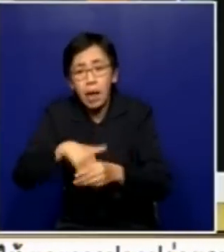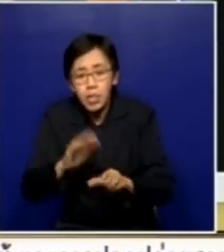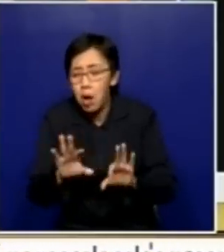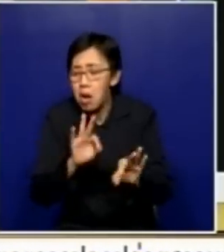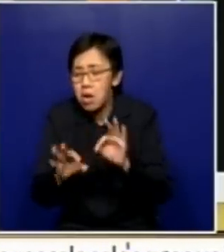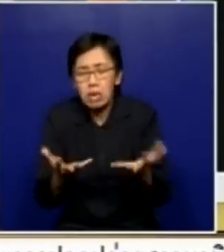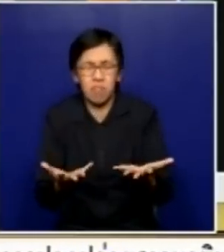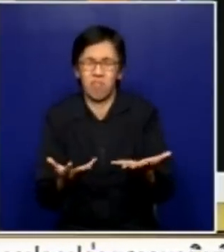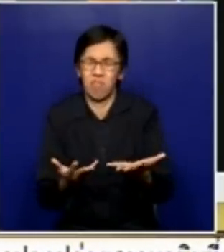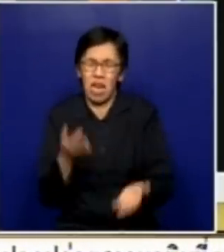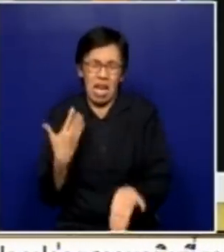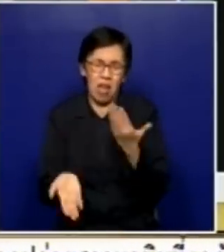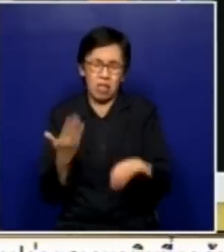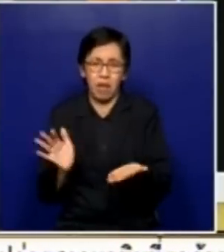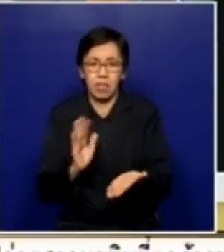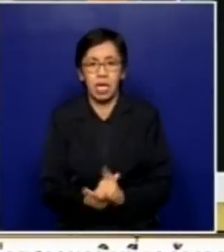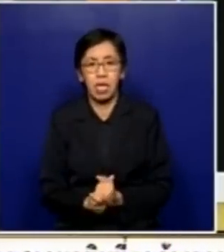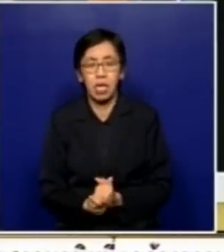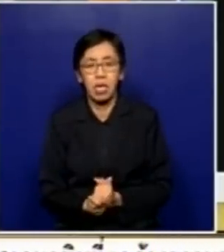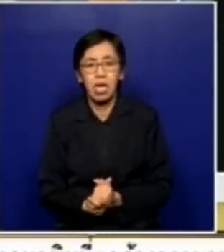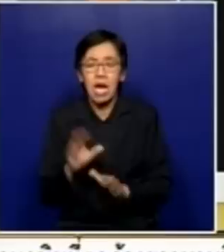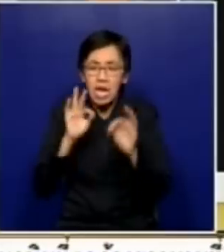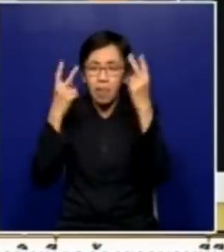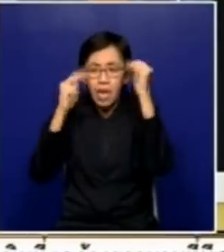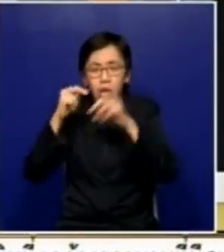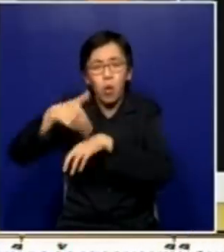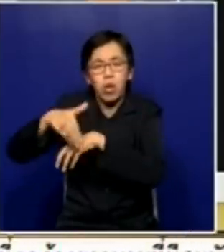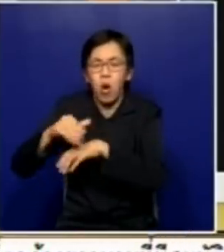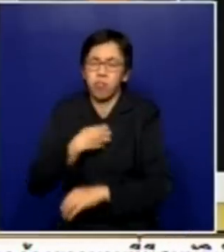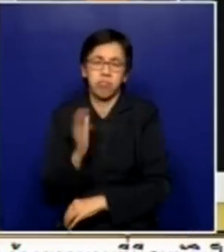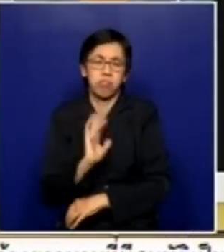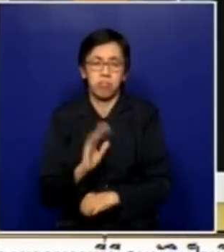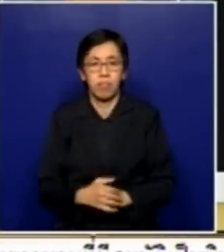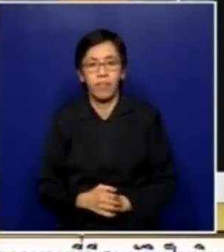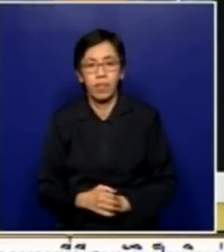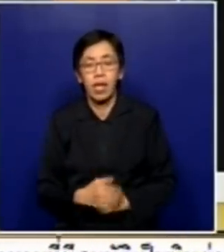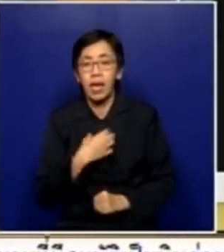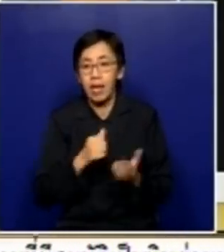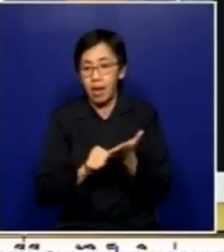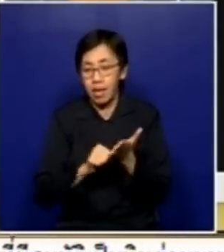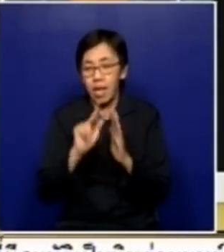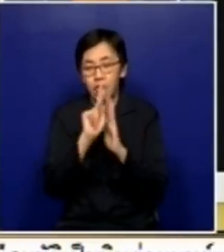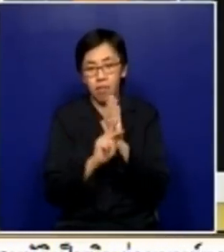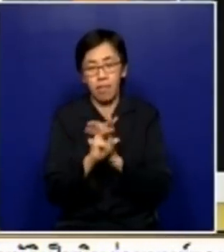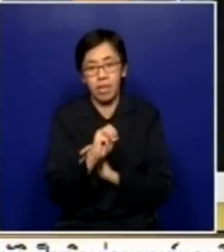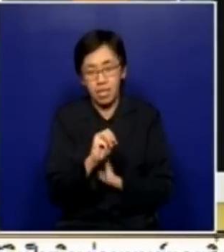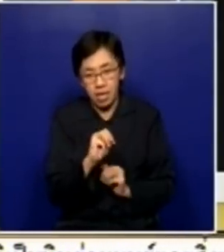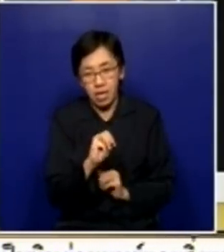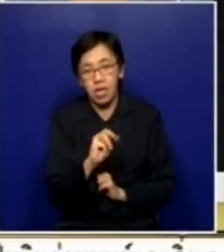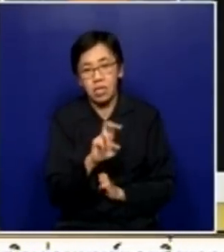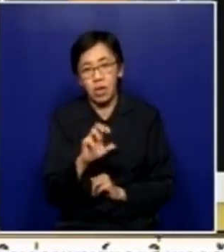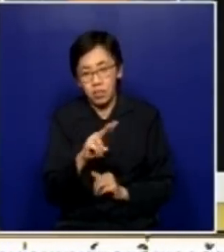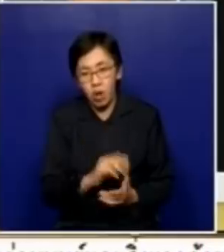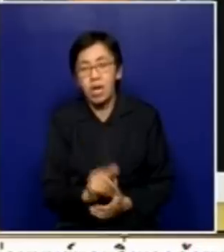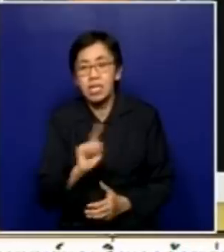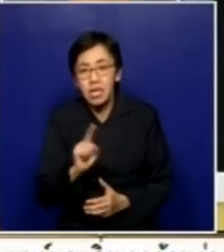ใุภามอลตรีได้ หรอทเรีว่าช่ทางในยวก้นโกและเสนใหแ้ขายมาตรา 252 ที่เปิดทางใหมี ผู้ปริหาร